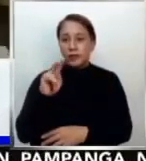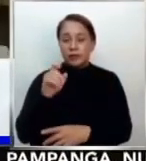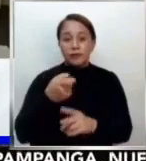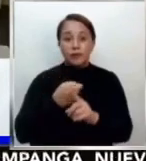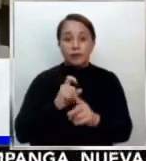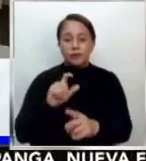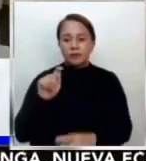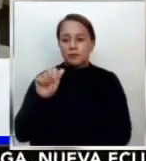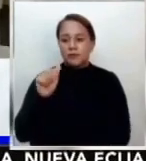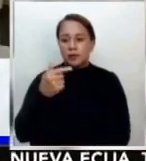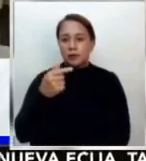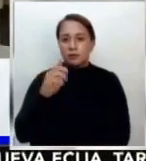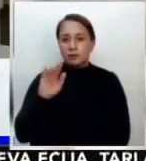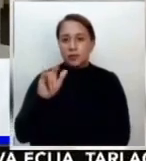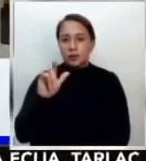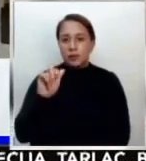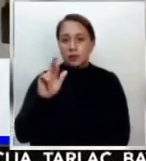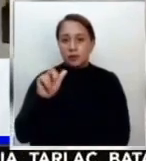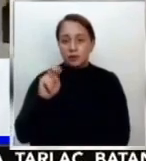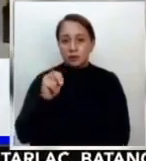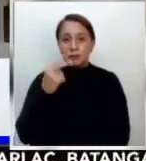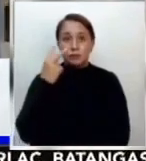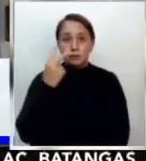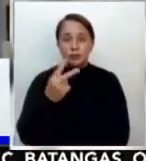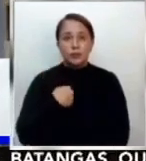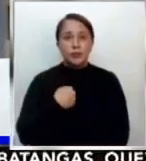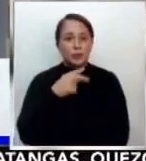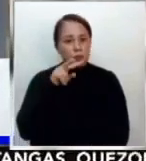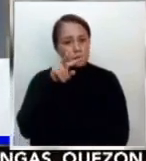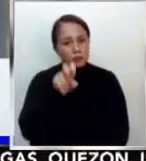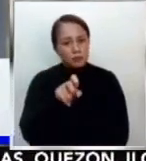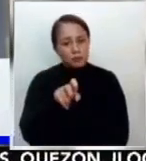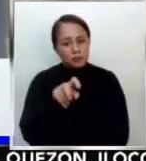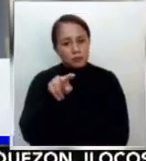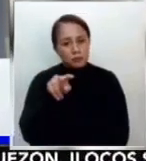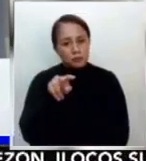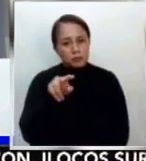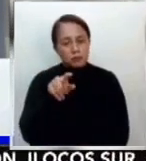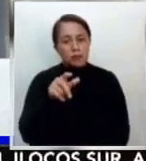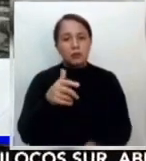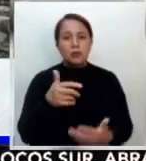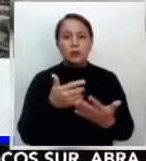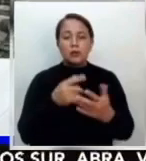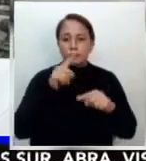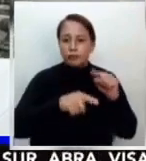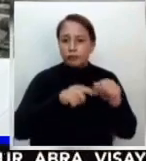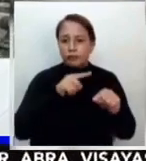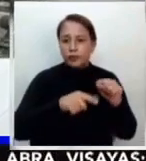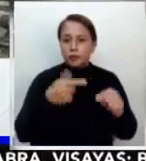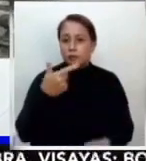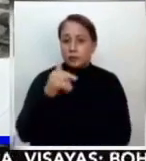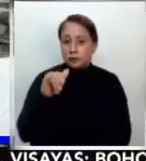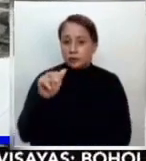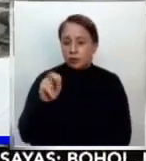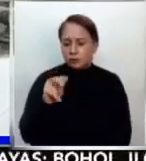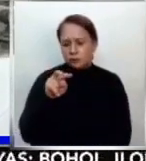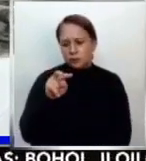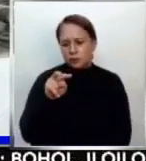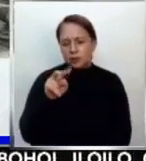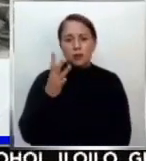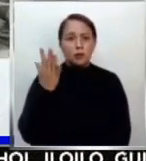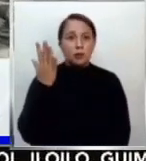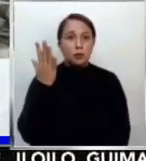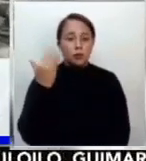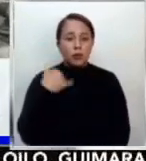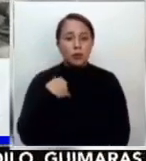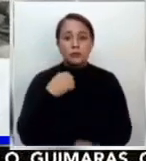Sa burol ni Epiphany, inabutan naming tulala ang kaibigan niyang si Gian Arlo Gagni. Kwento ni Gian, kasama niya noon